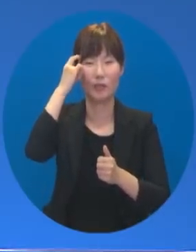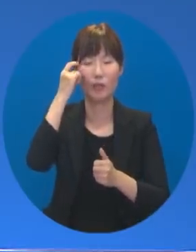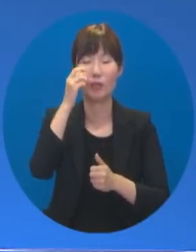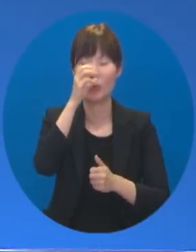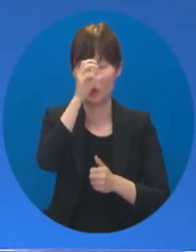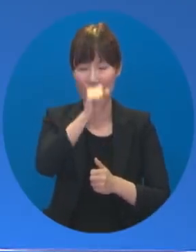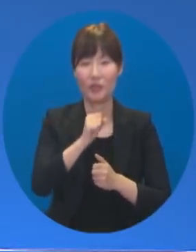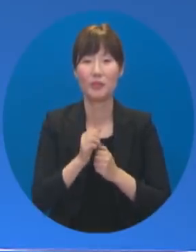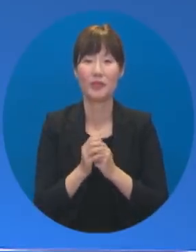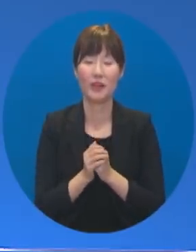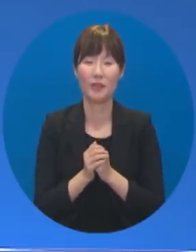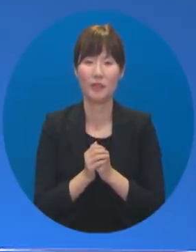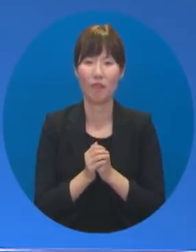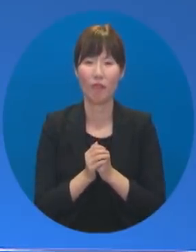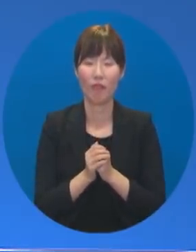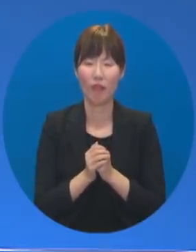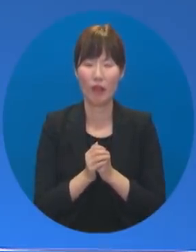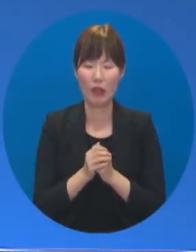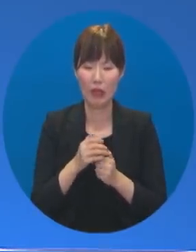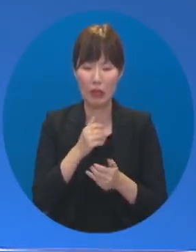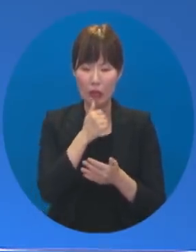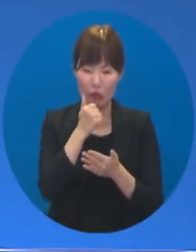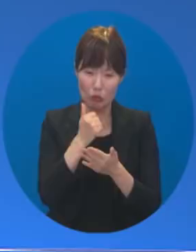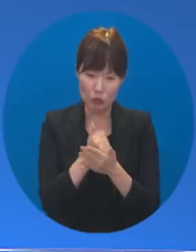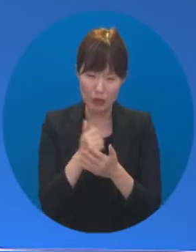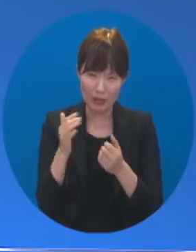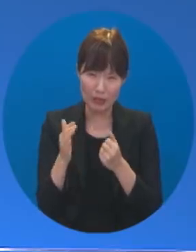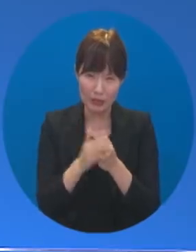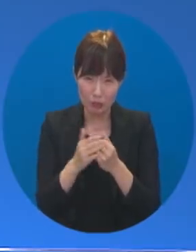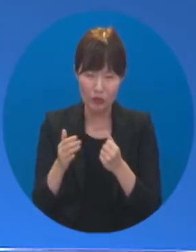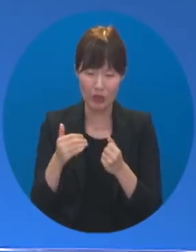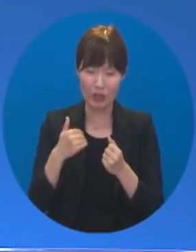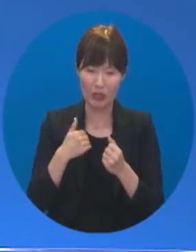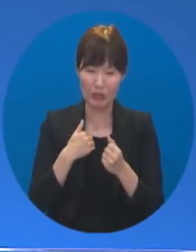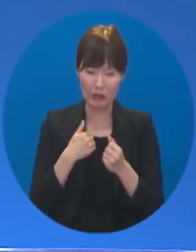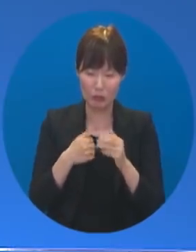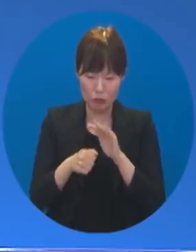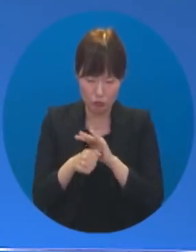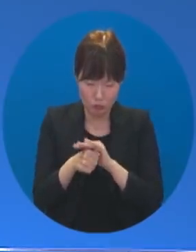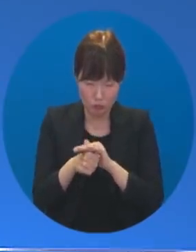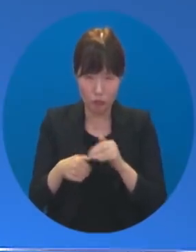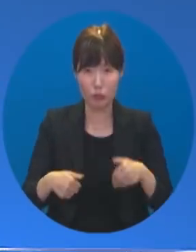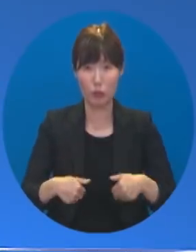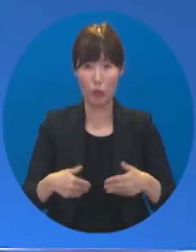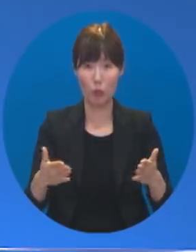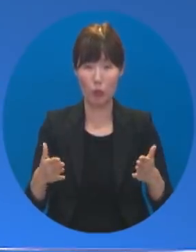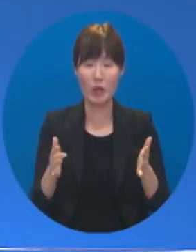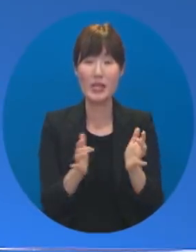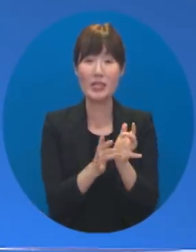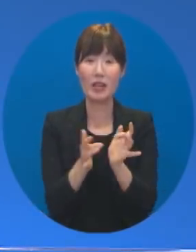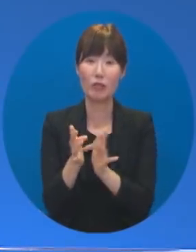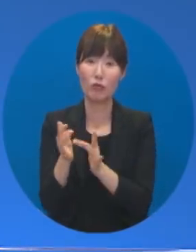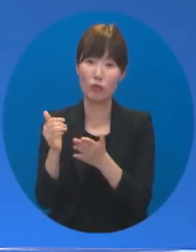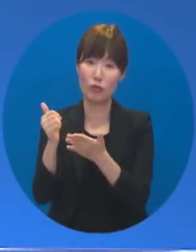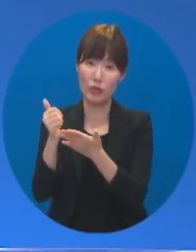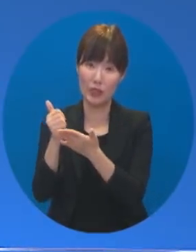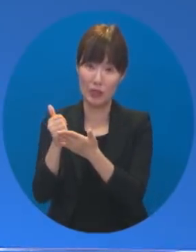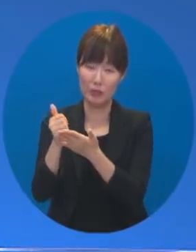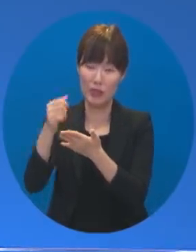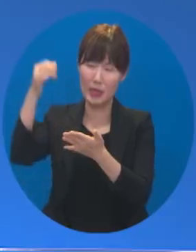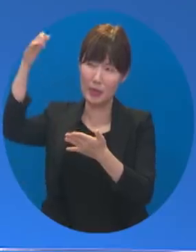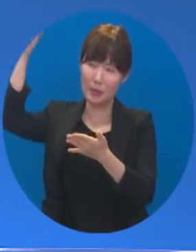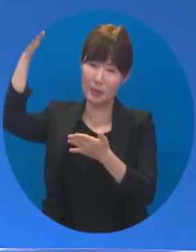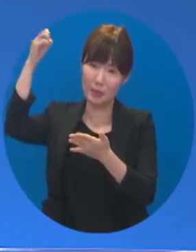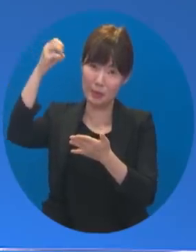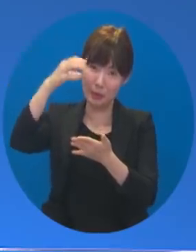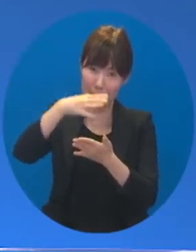필요도 없고 숨길 필요도 없고 숨어 다닐 필요도 없고 예수님을 믿는 빛 되신 예수님을 믿는